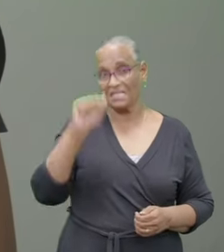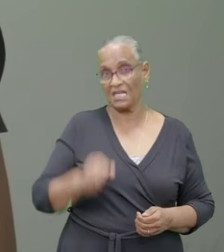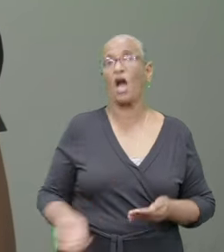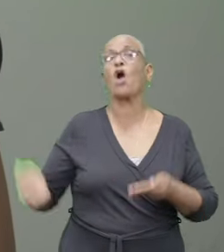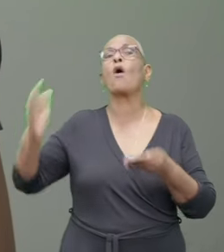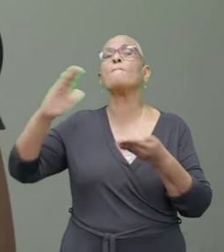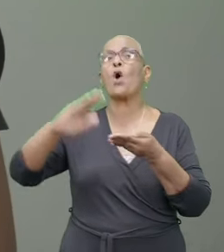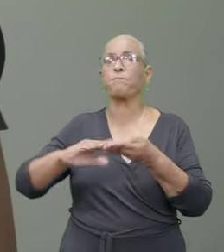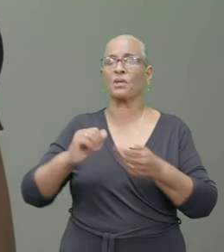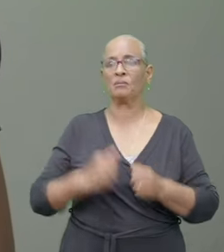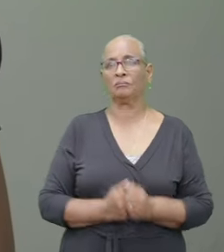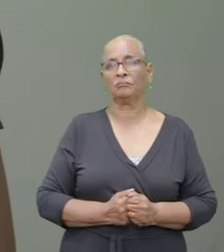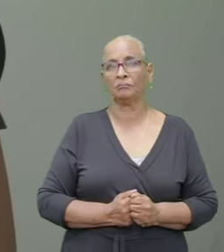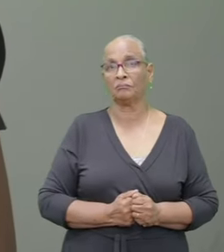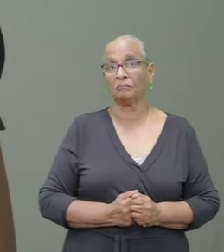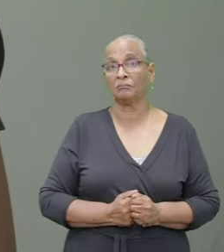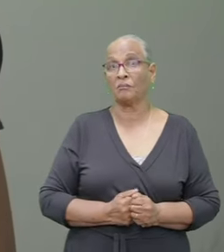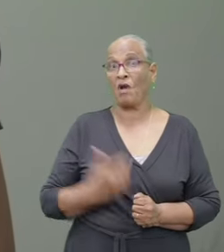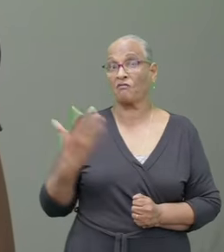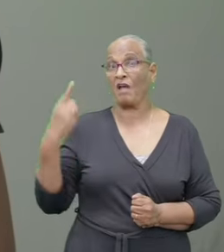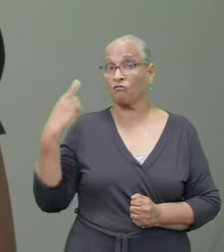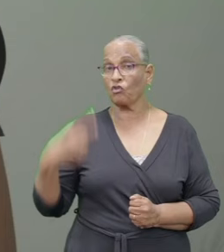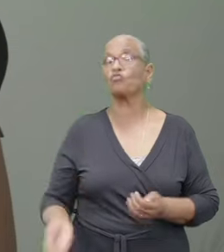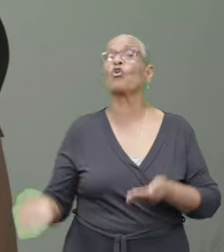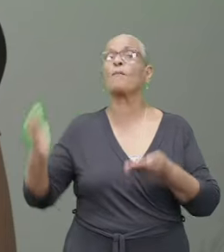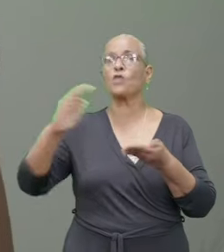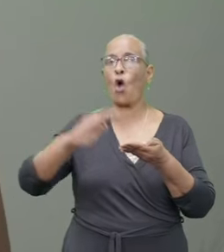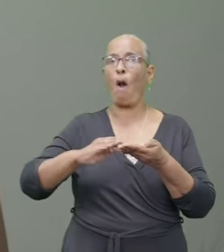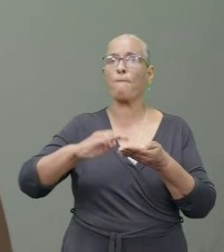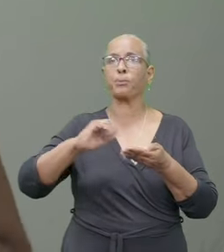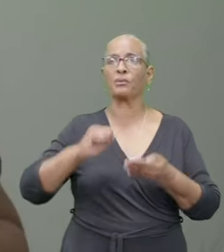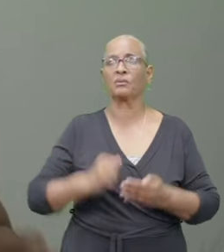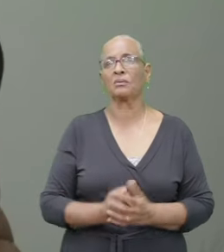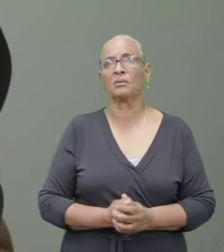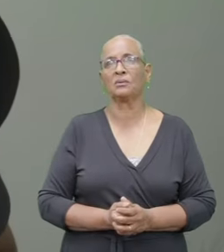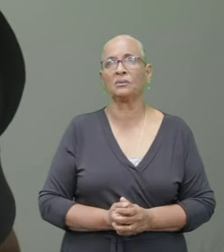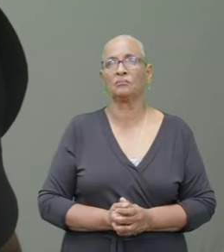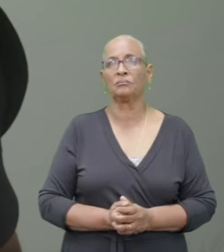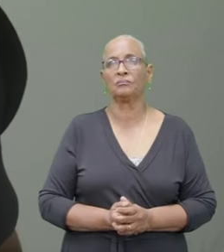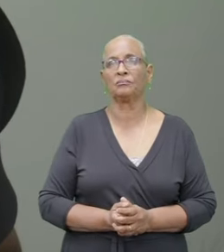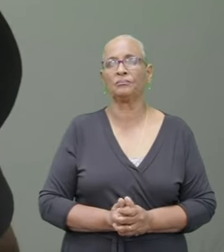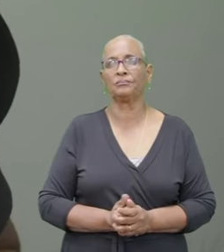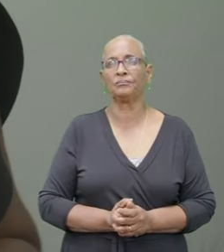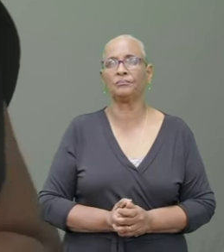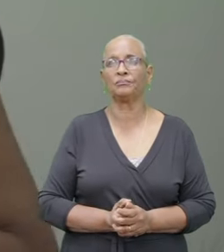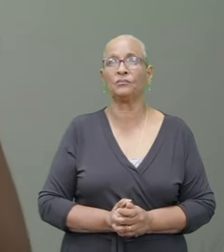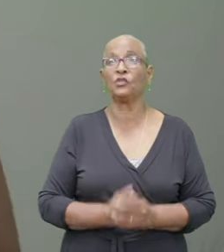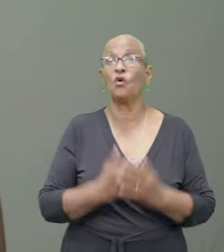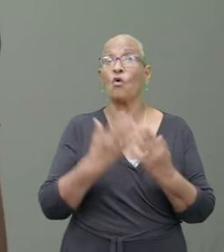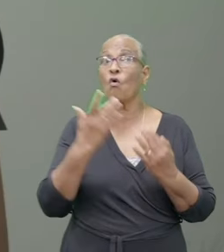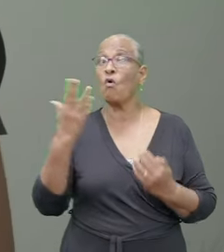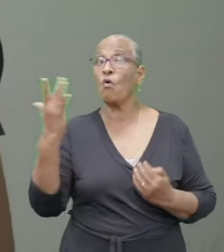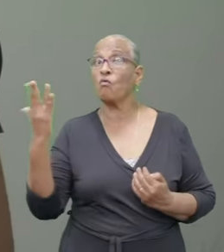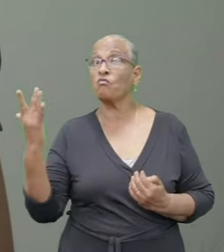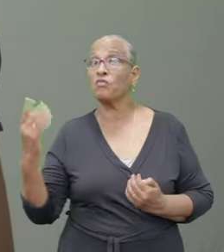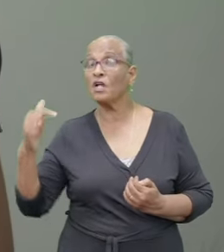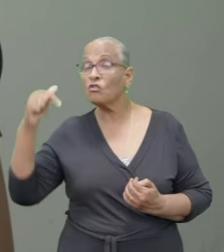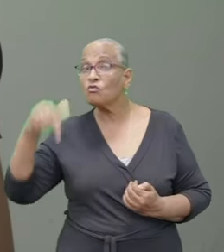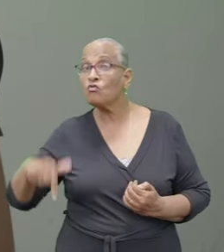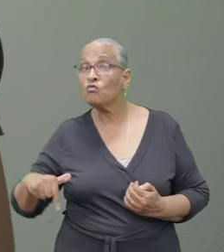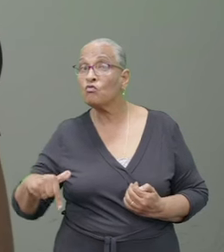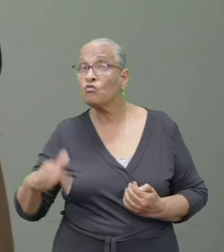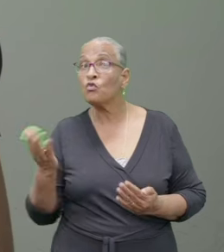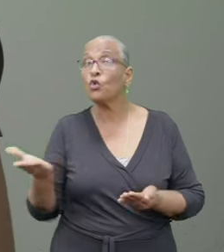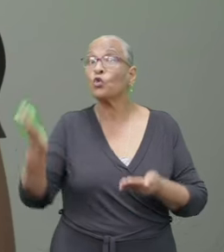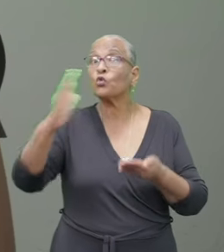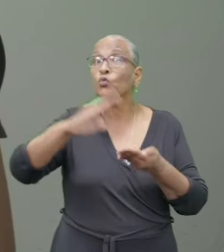bovenop dus wat men dus nu uitgekeerd kreeg. En er was even nog een vraag. Hoeveel is dus de huidige braindrain toelage?